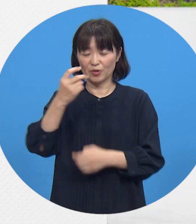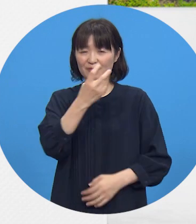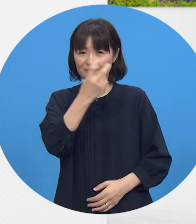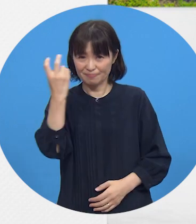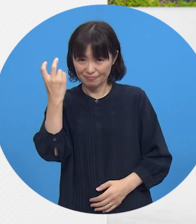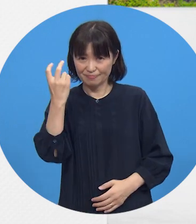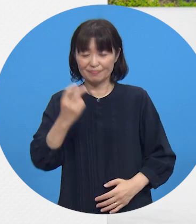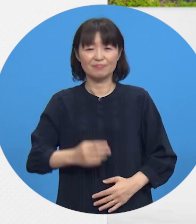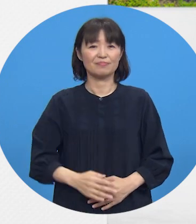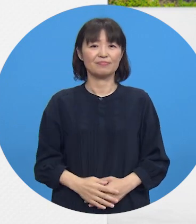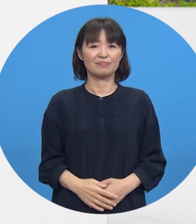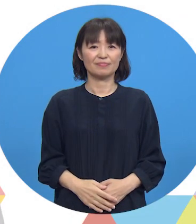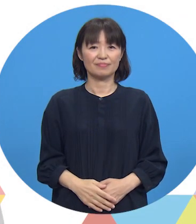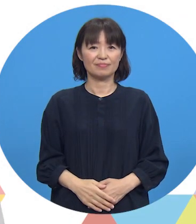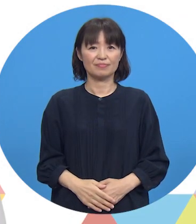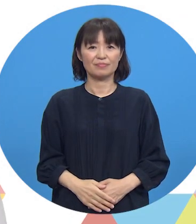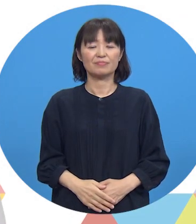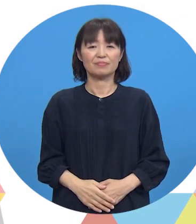りました。